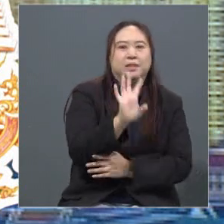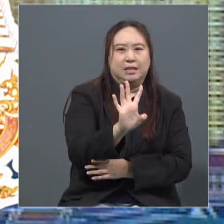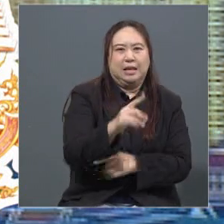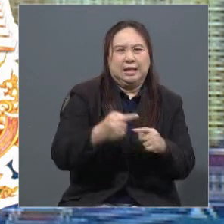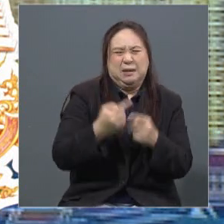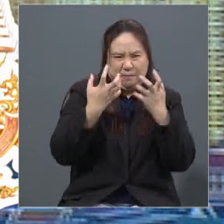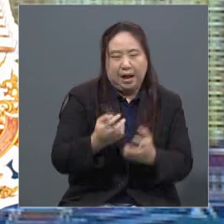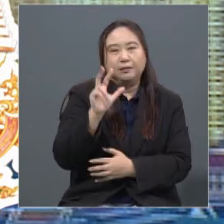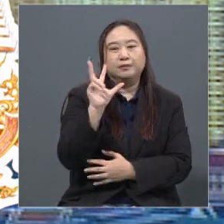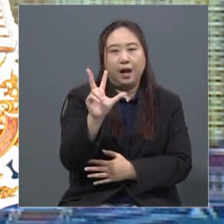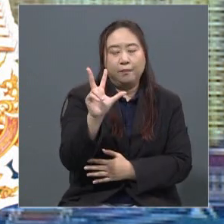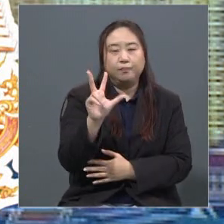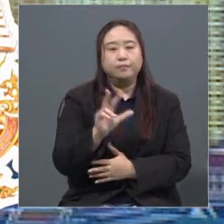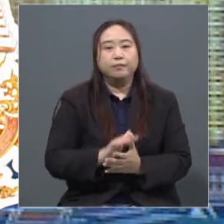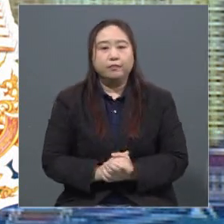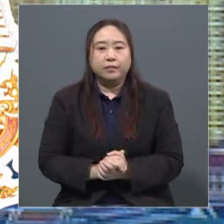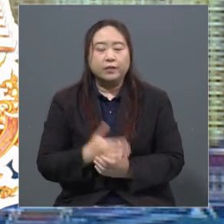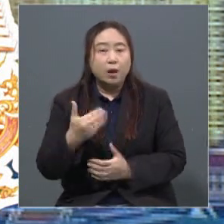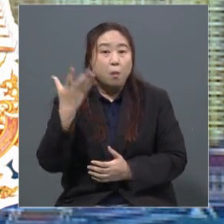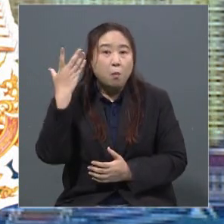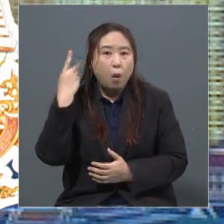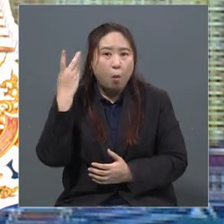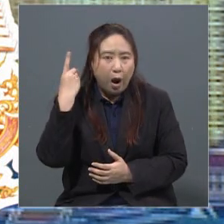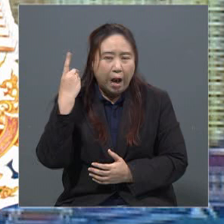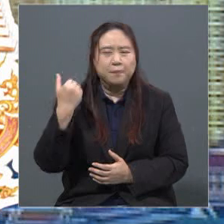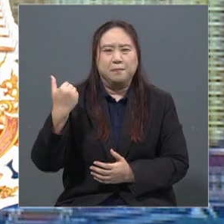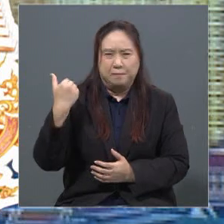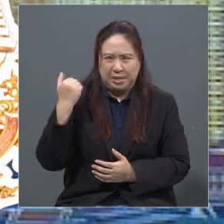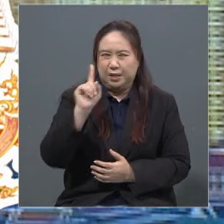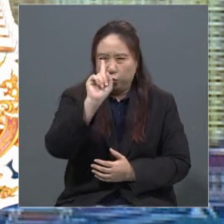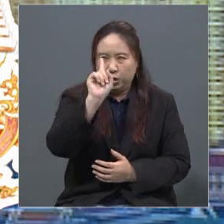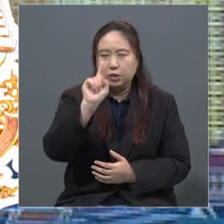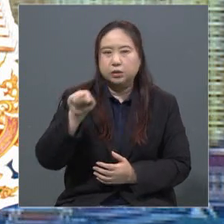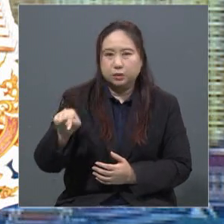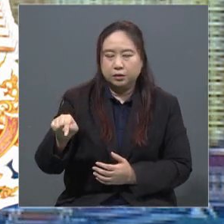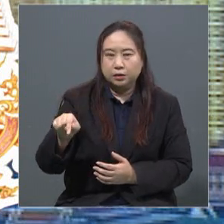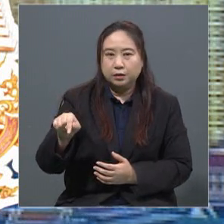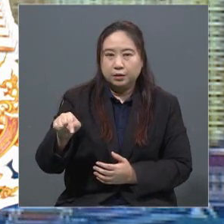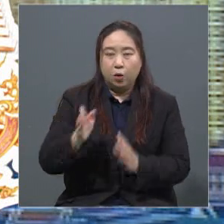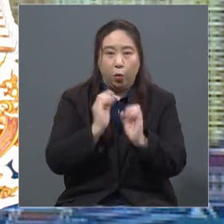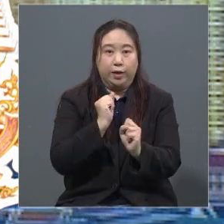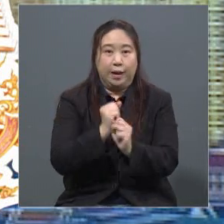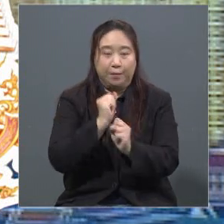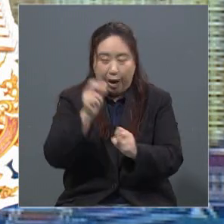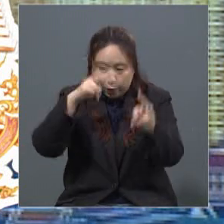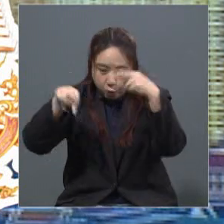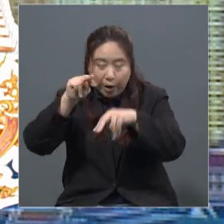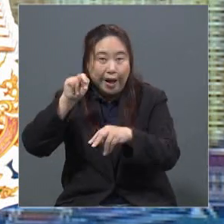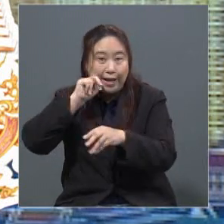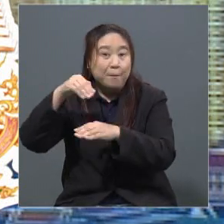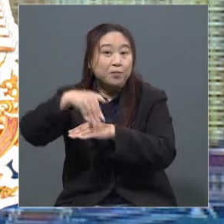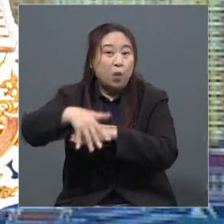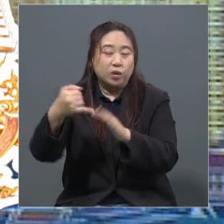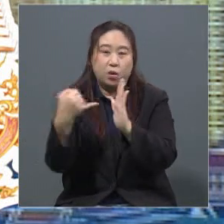ถึง 3คนด้วยกันขณะเดียวกันเมื่อวานนี้ค่ะก็ยังมีอุบัติเหตุอีกจุดนะคะเจ้าหน้าที่วณะอุทยานน้ำตกแม่เฉยจังหวัด